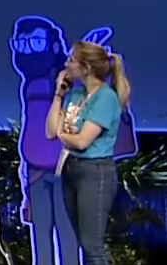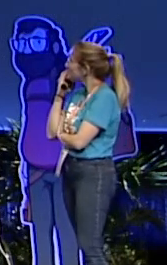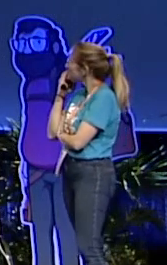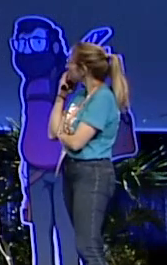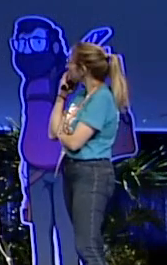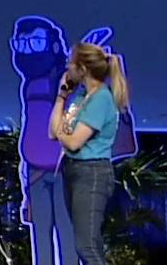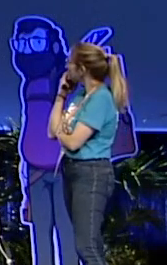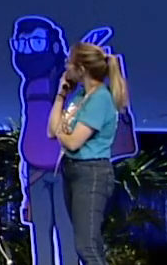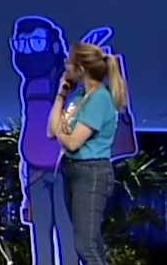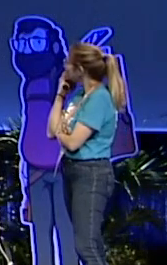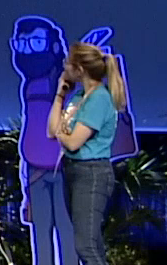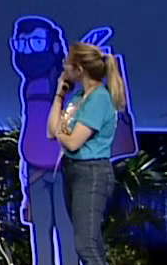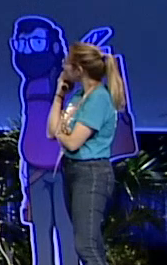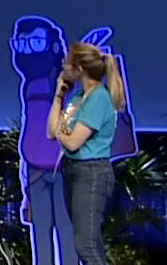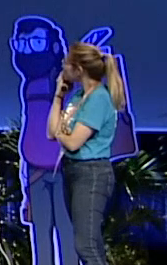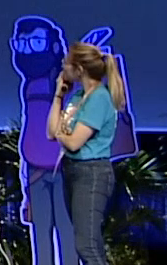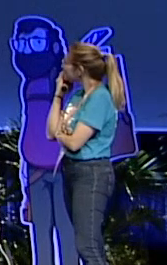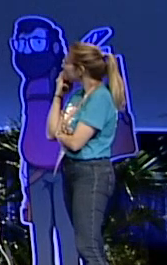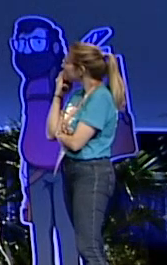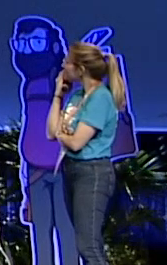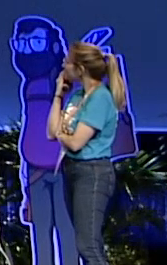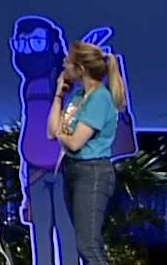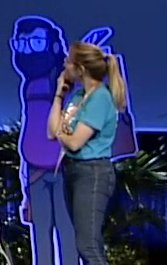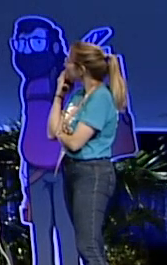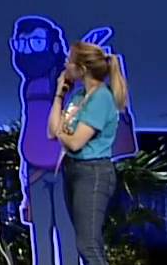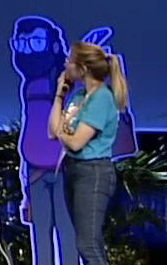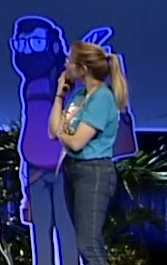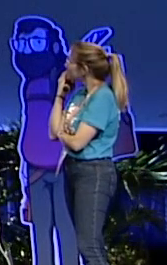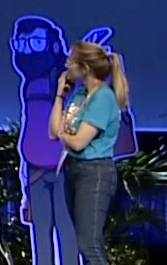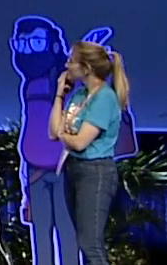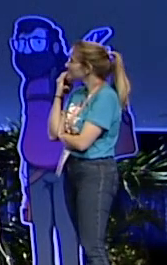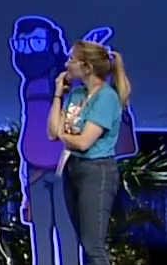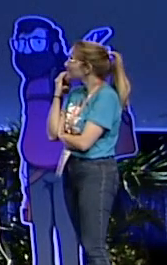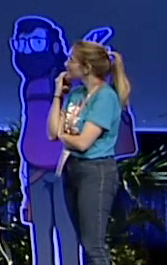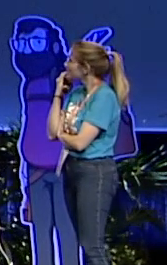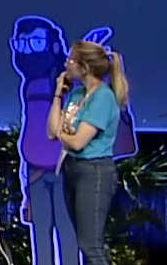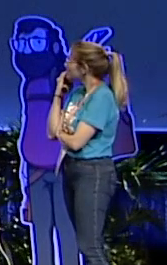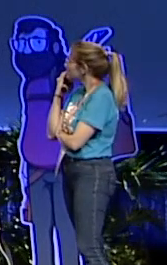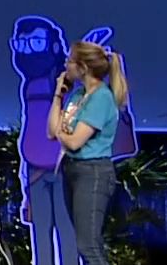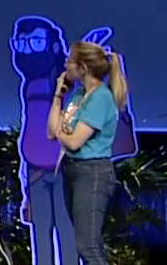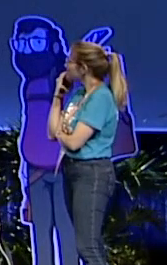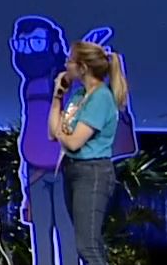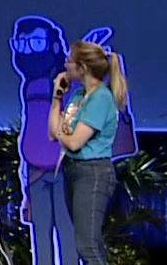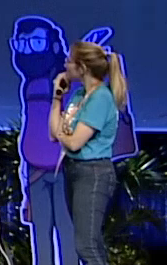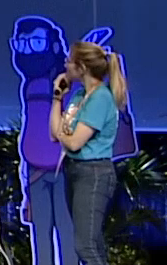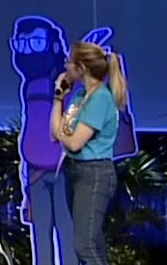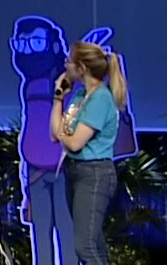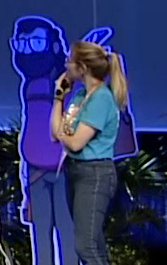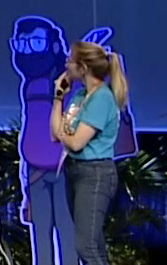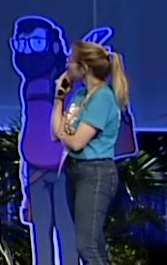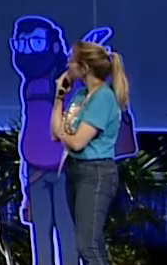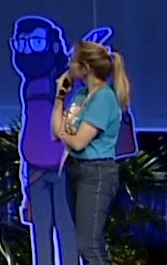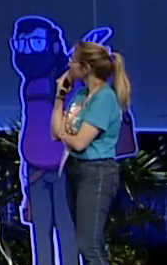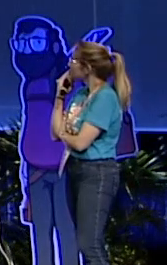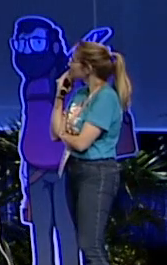On vérifie quand même la perte. Là, encore une fois, on veut forcément qu'il y ait le moins de pertes possibles pendant notre entraînement. On constate